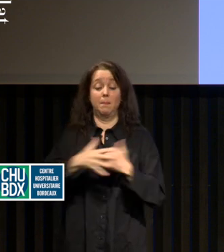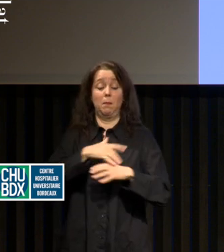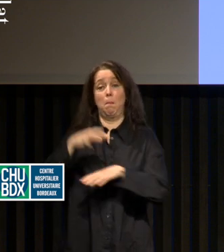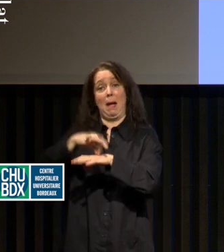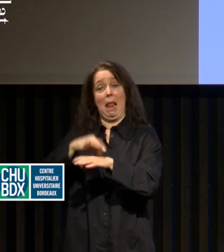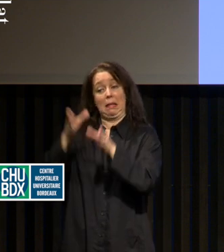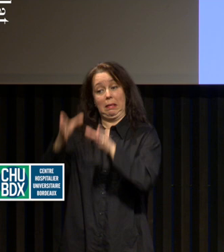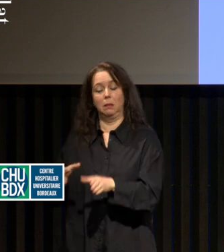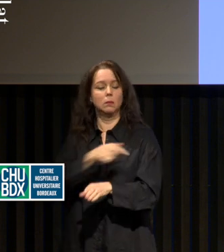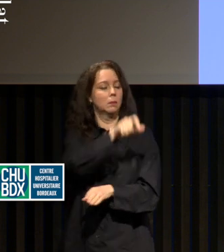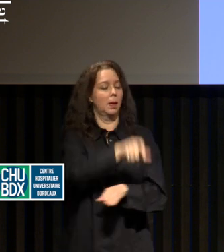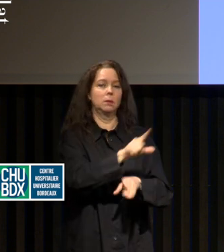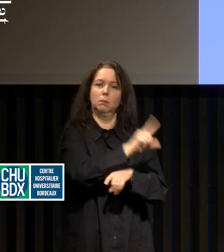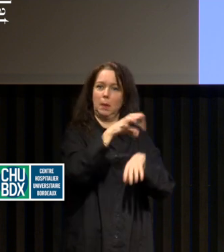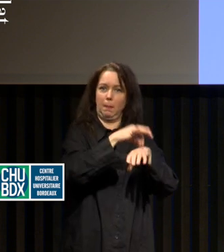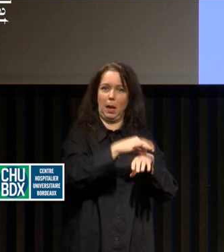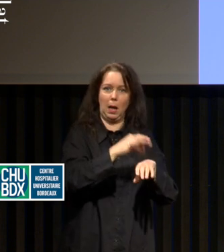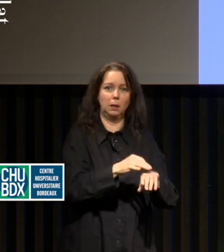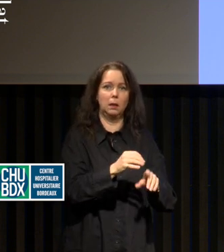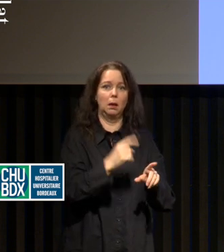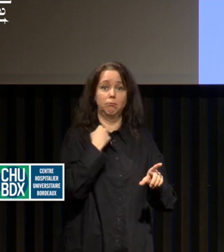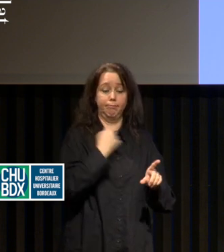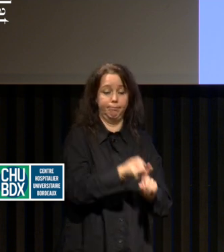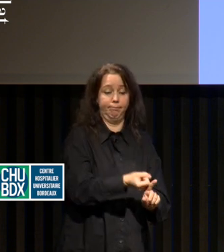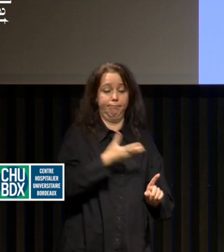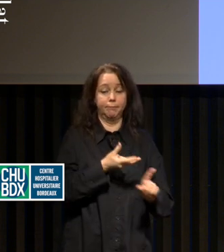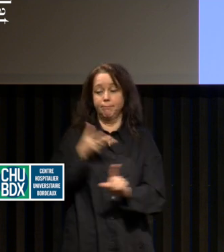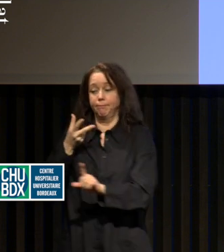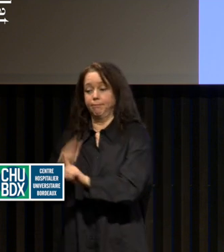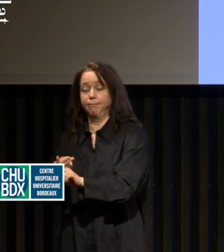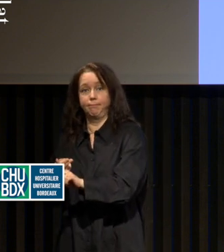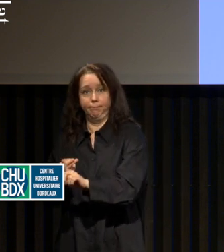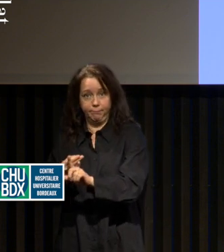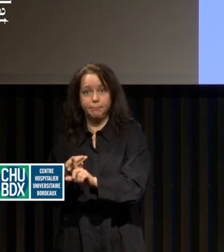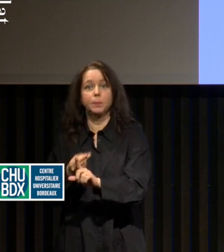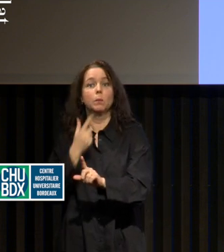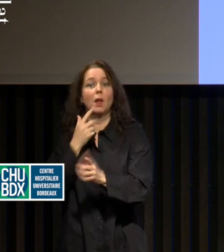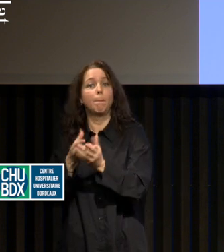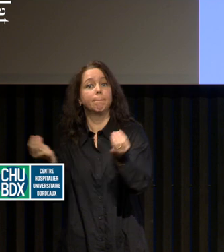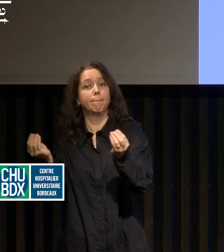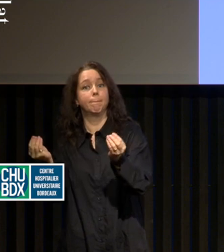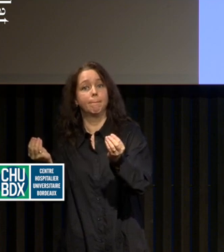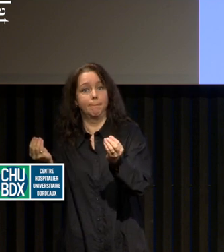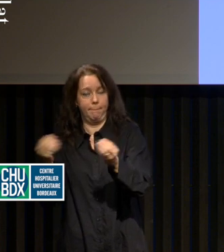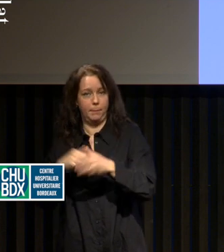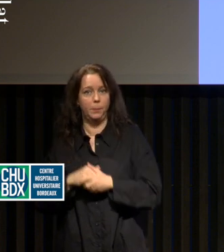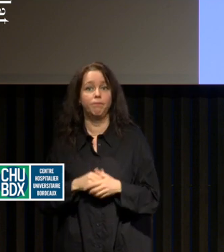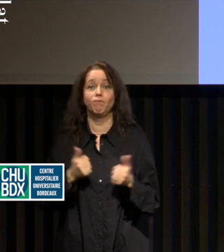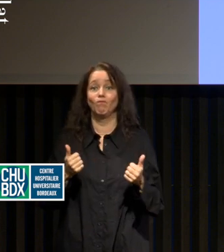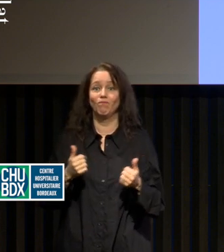microbiote de quelqu'un qui n'est pas malade et on va le mettre dans votre intestin et comme ça, vous allez guérir.